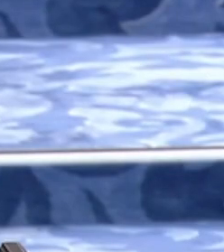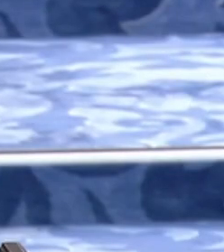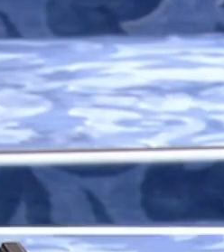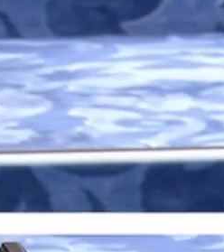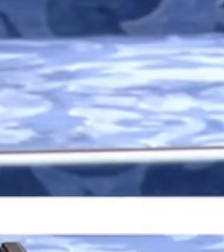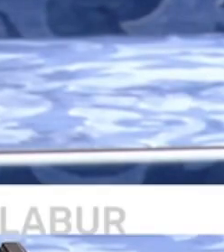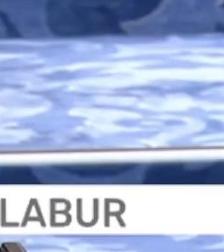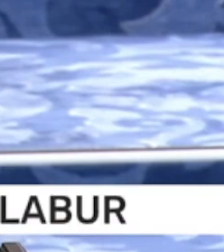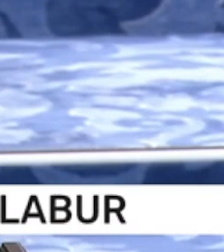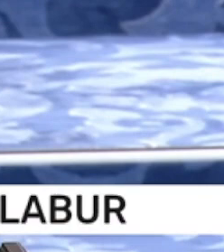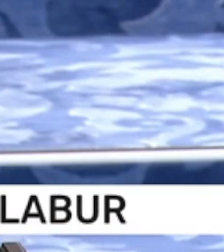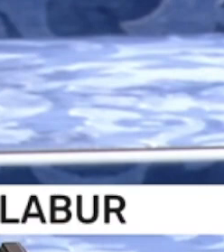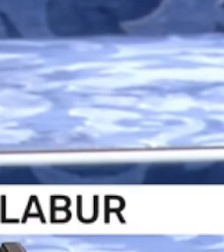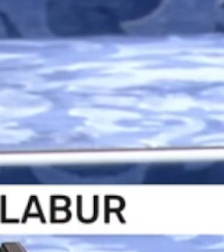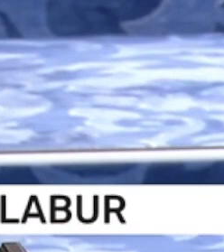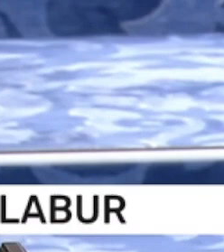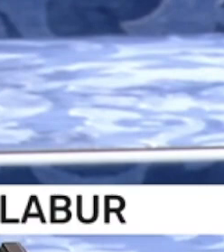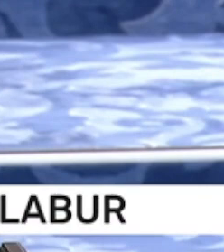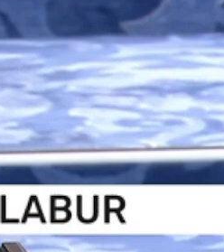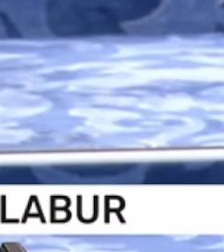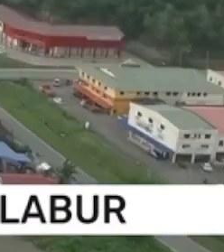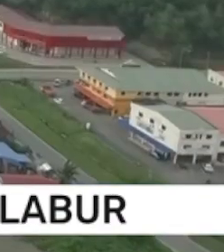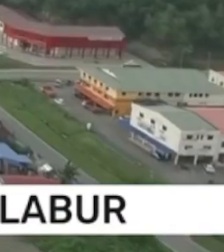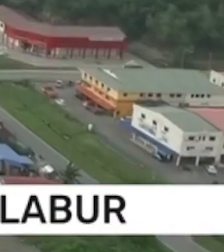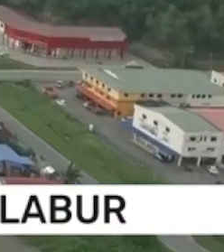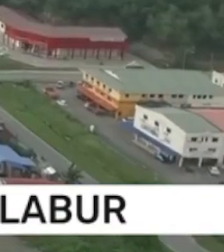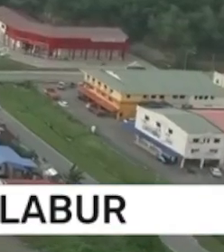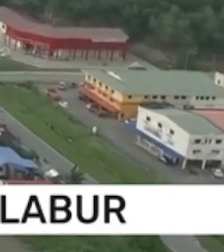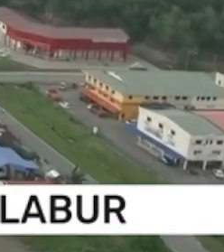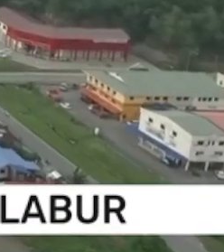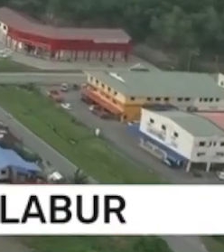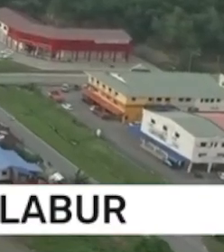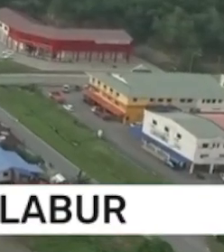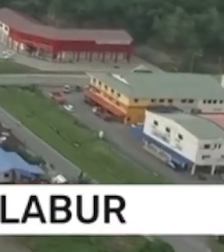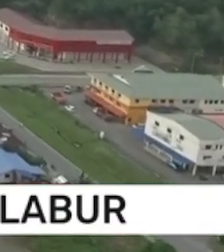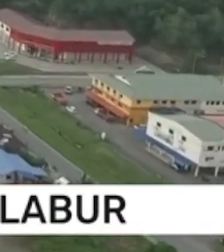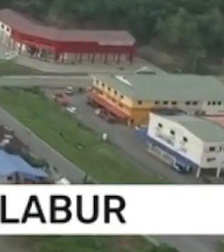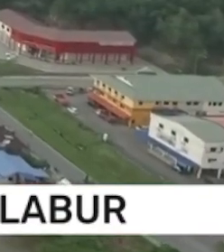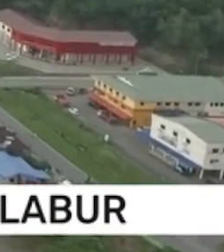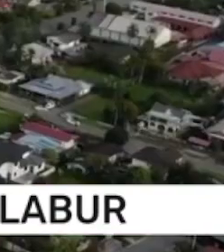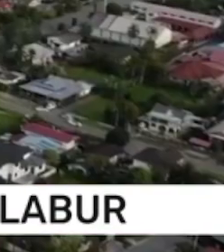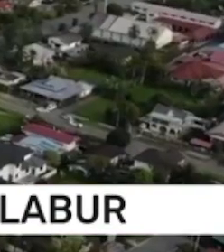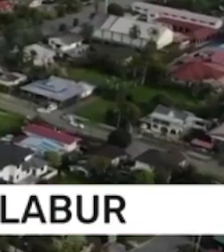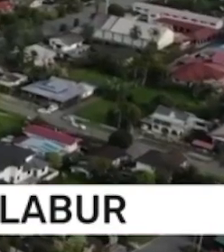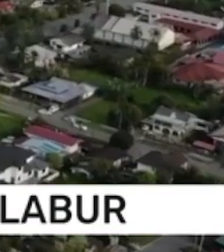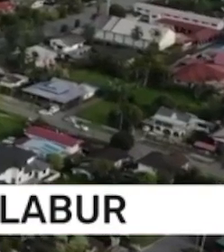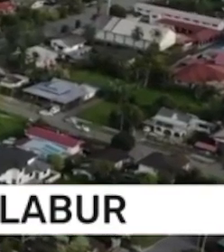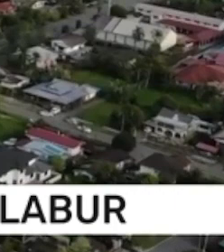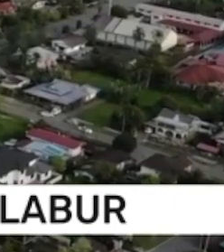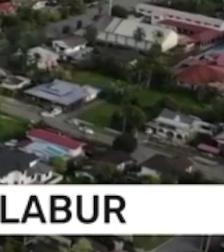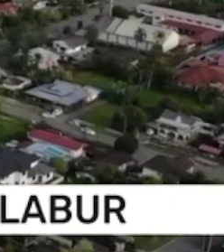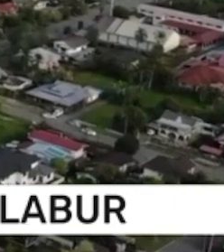Pembangunan Nusantara beri limpahan manfaat kepada rakyat Sarawak.